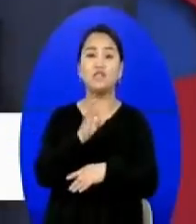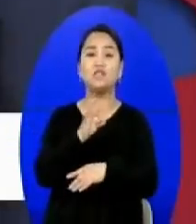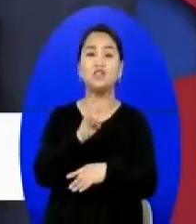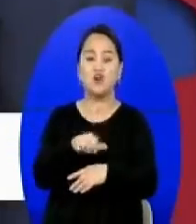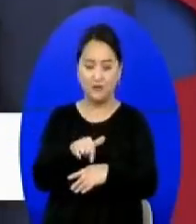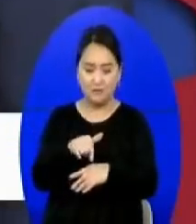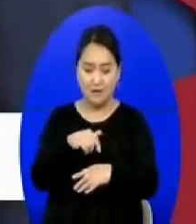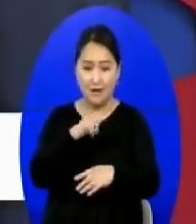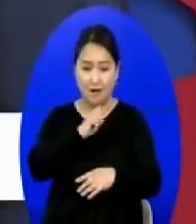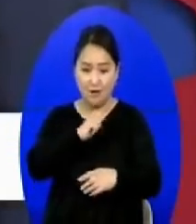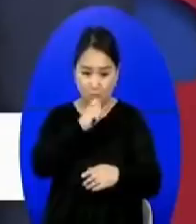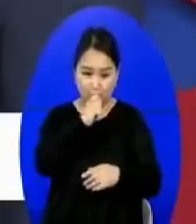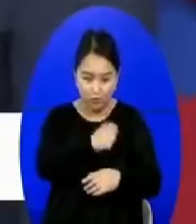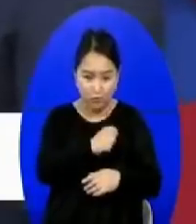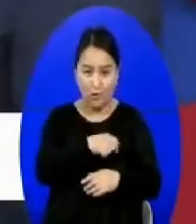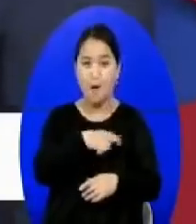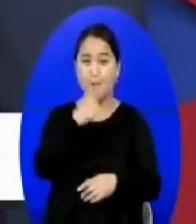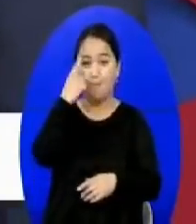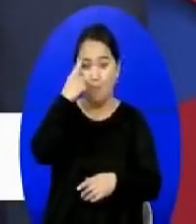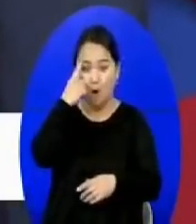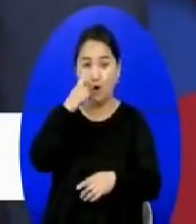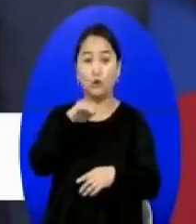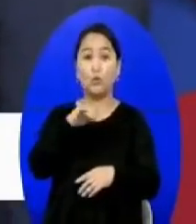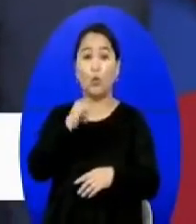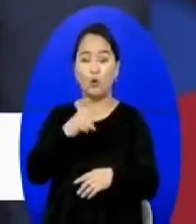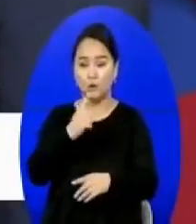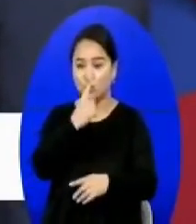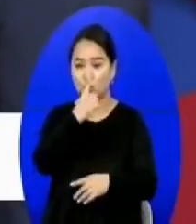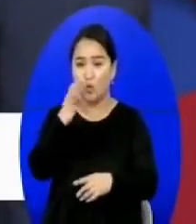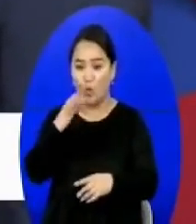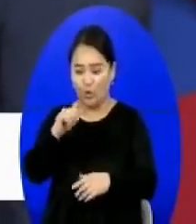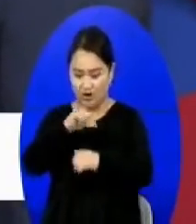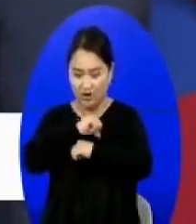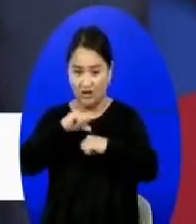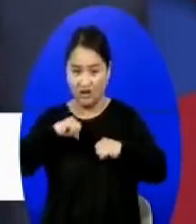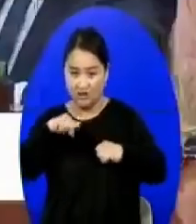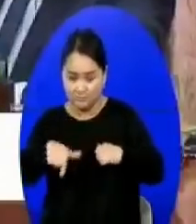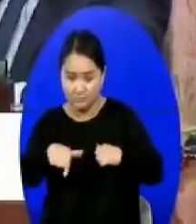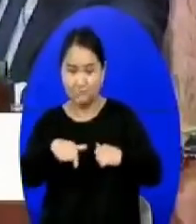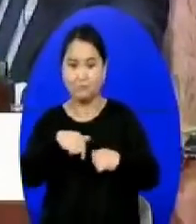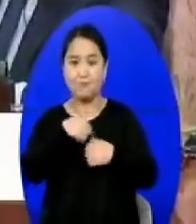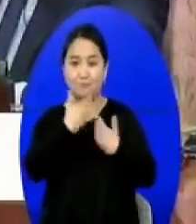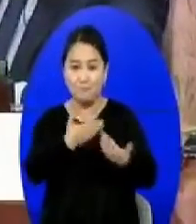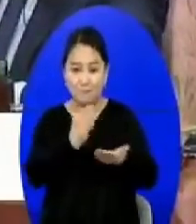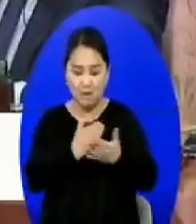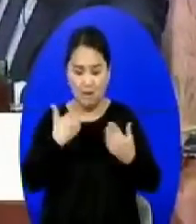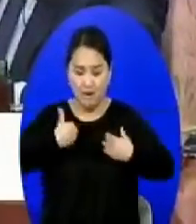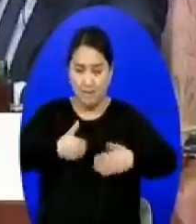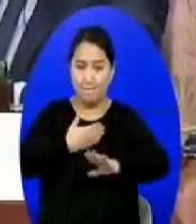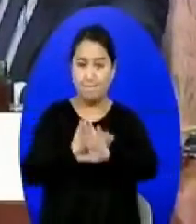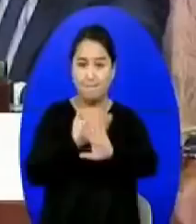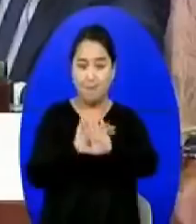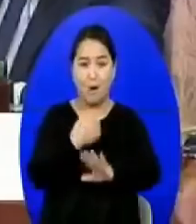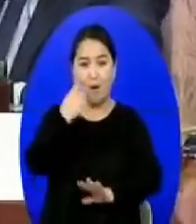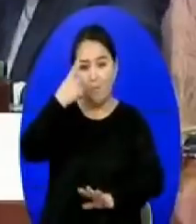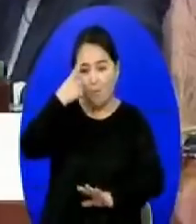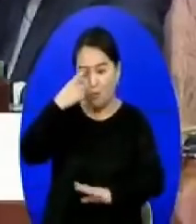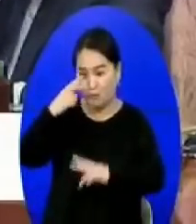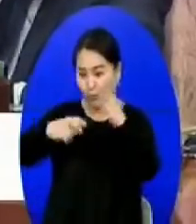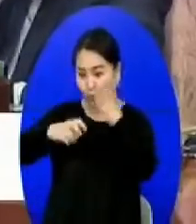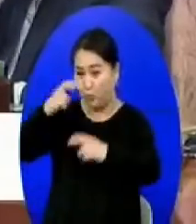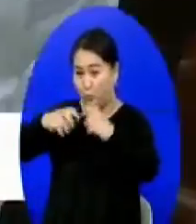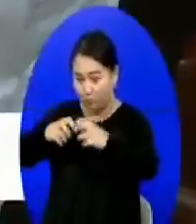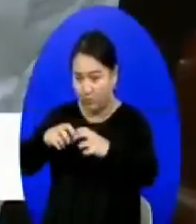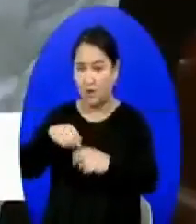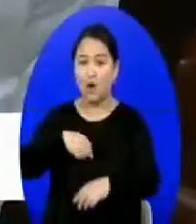Entertainment, Монгол тулгатны 100 эрхэм төслийн хамт олон 200 ширхэг ээж бүрэн хамгаалалтын хувцас. Монголд бид үйлдвэрлэж төрийн бас байгууллагынхан гадаадаас